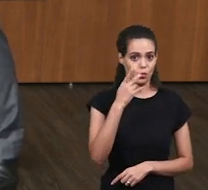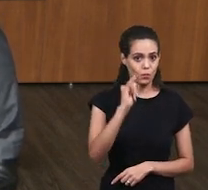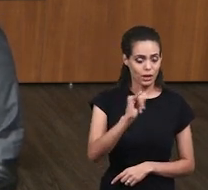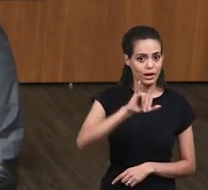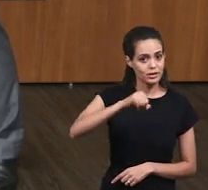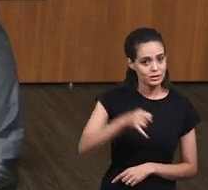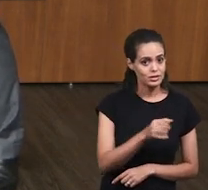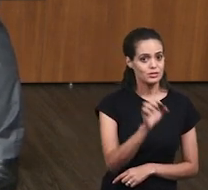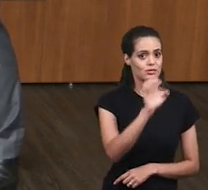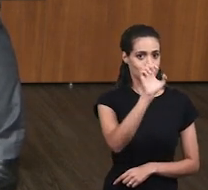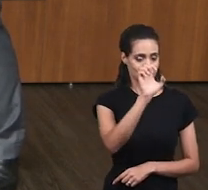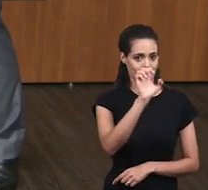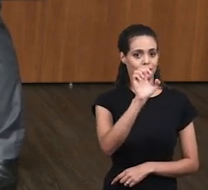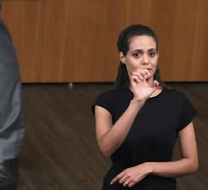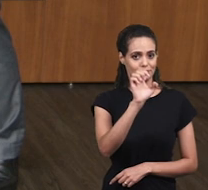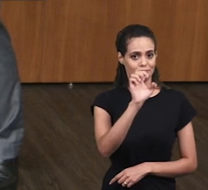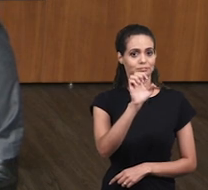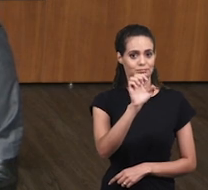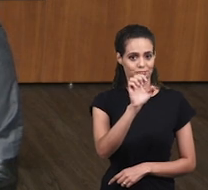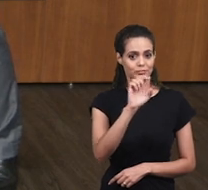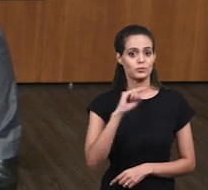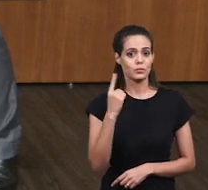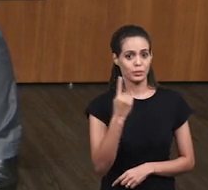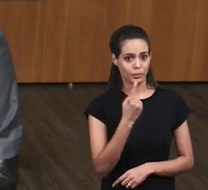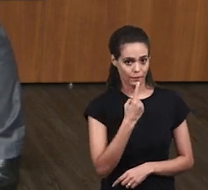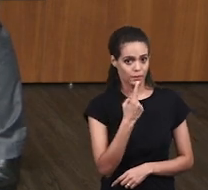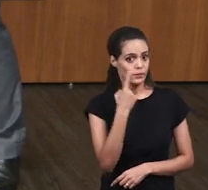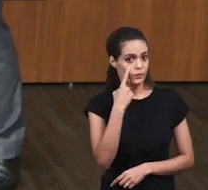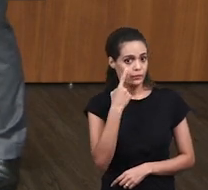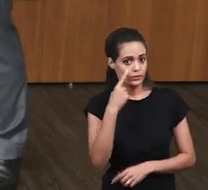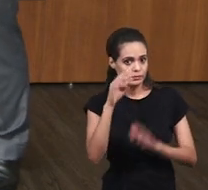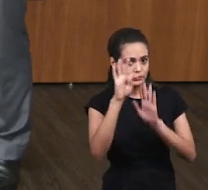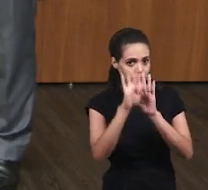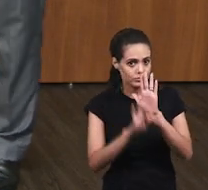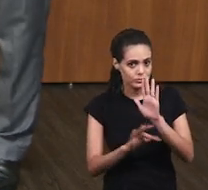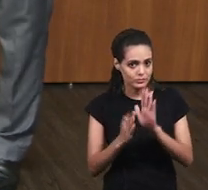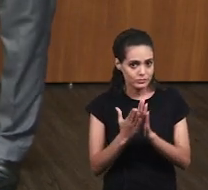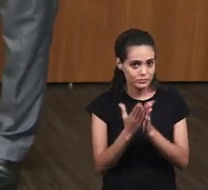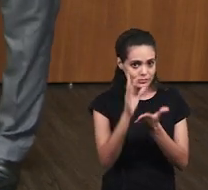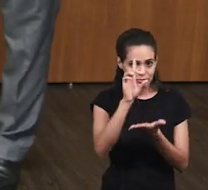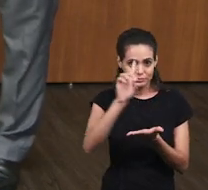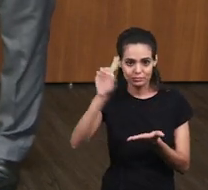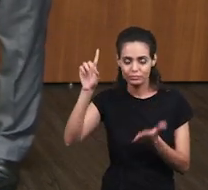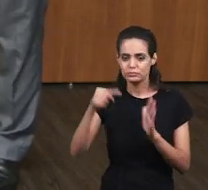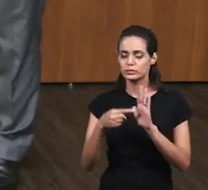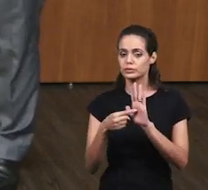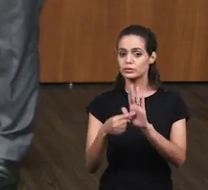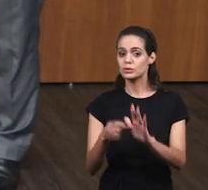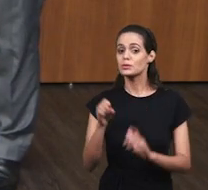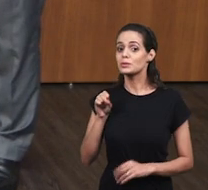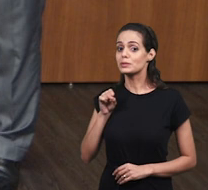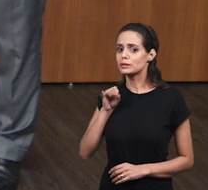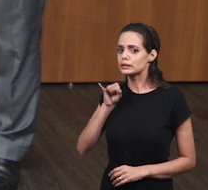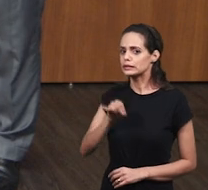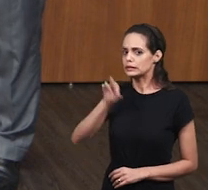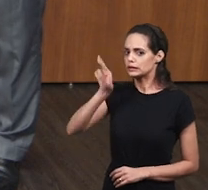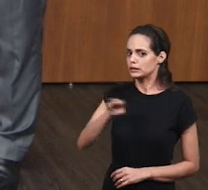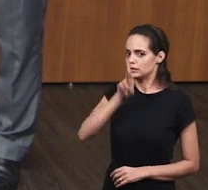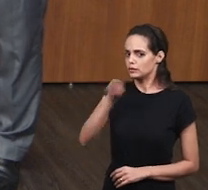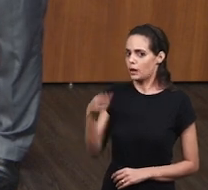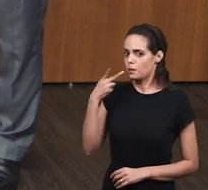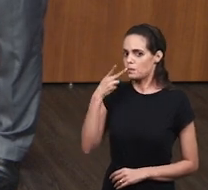parole de Dieu, qui est ici, qui dit, c'est lui qui renie le Père, l'amour du Père, renie aussi le